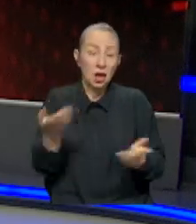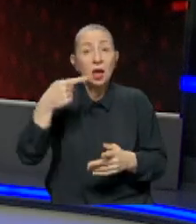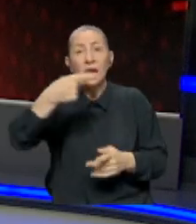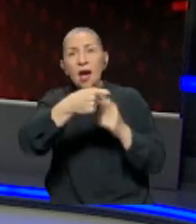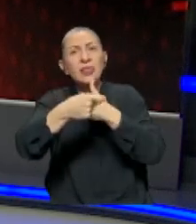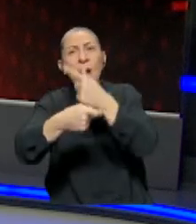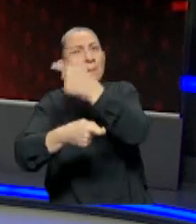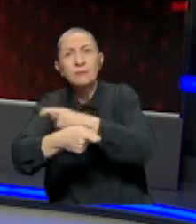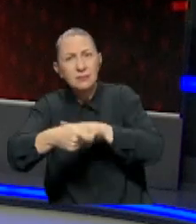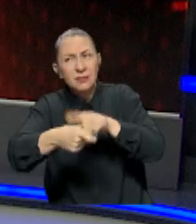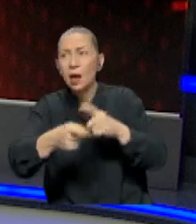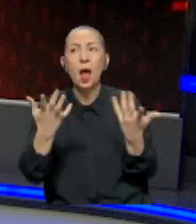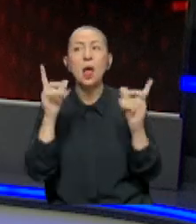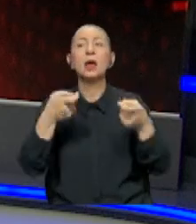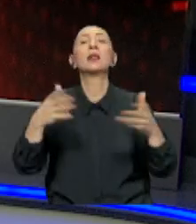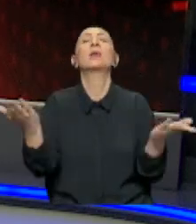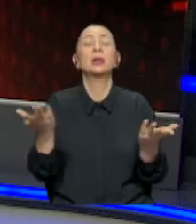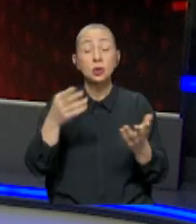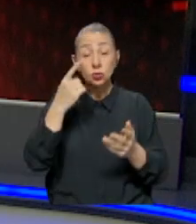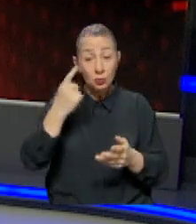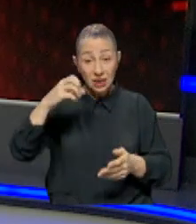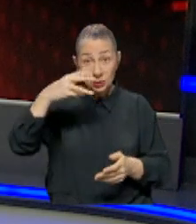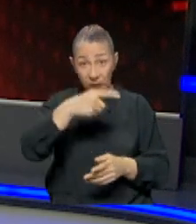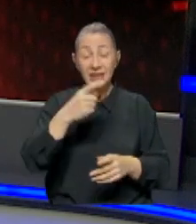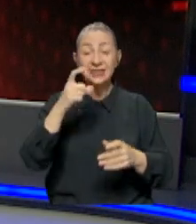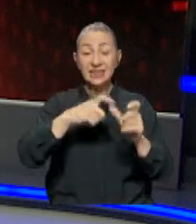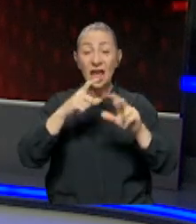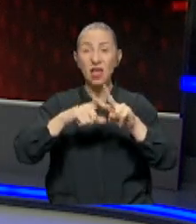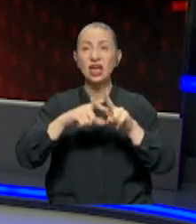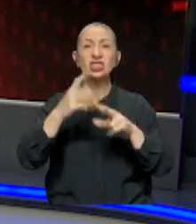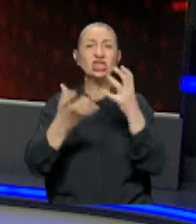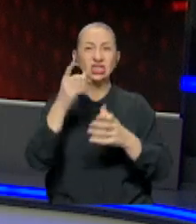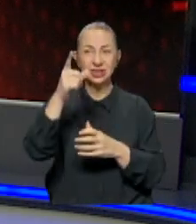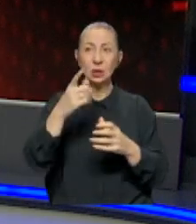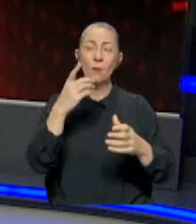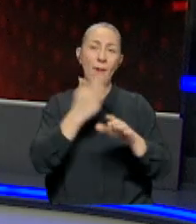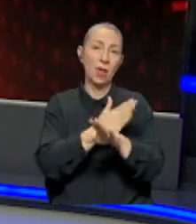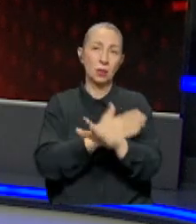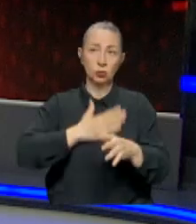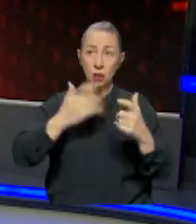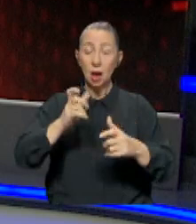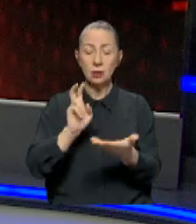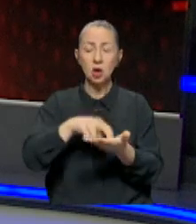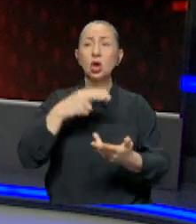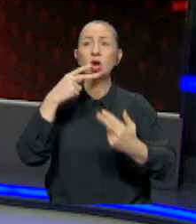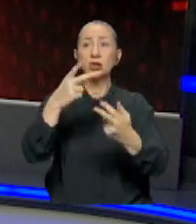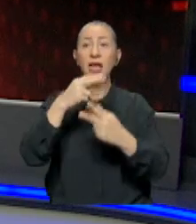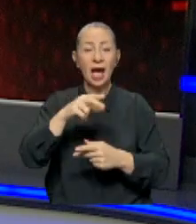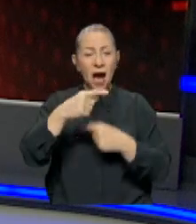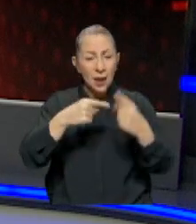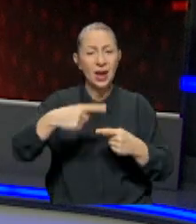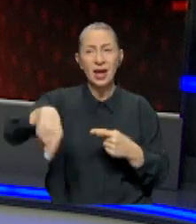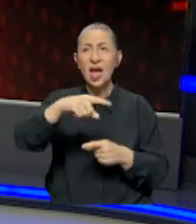Tetikçi hala yakalanamadı. Cumhurbaşkanı Erdoğan da Sinan Ateş'in memleketi Bursa'daydı. Erdoğan kürsüde konuşurken